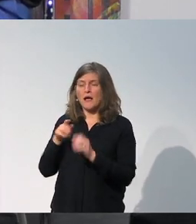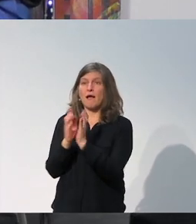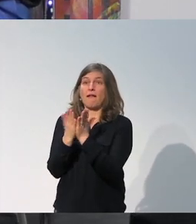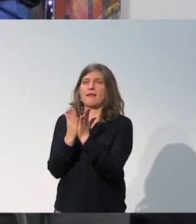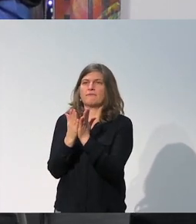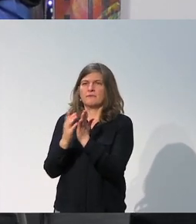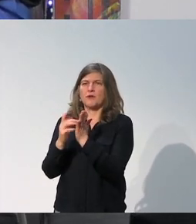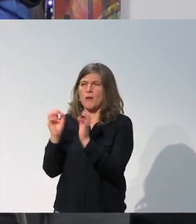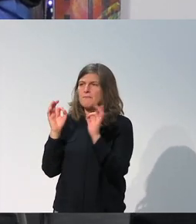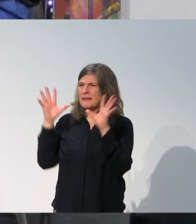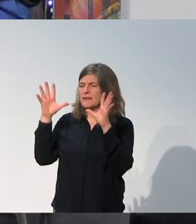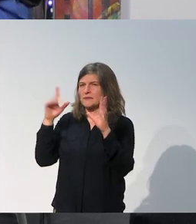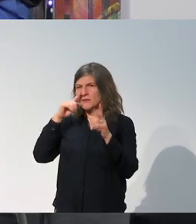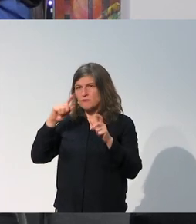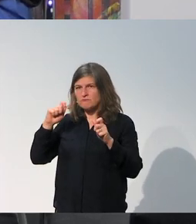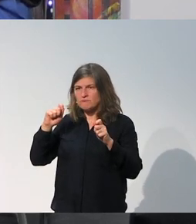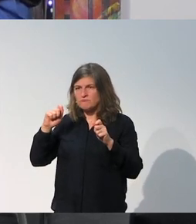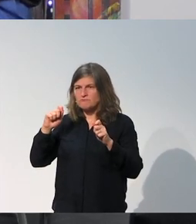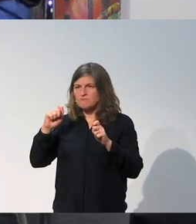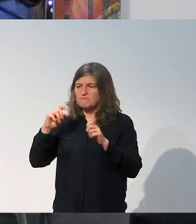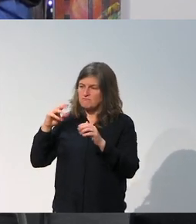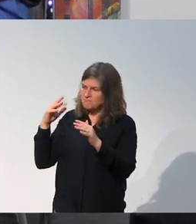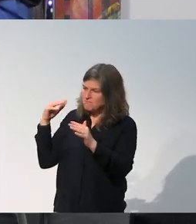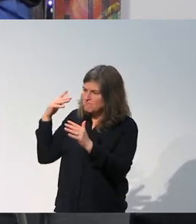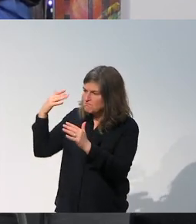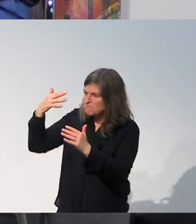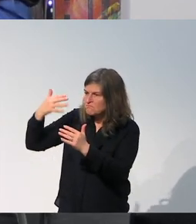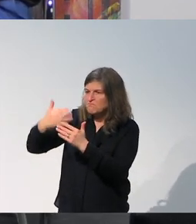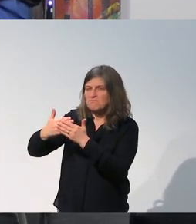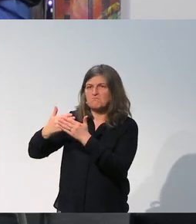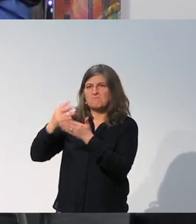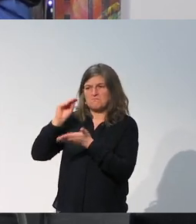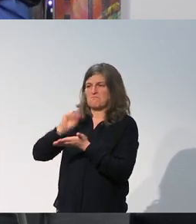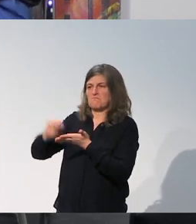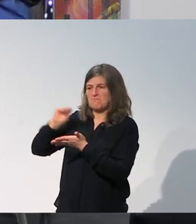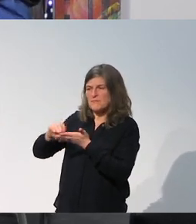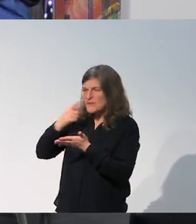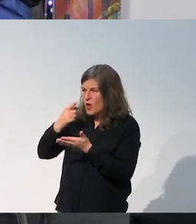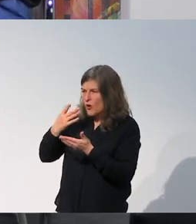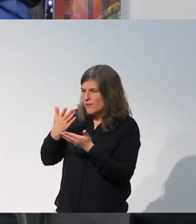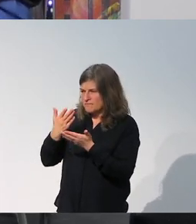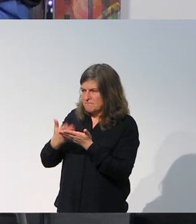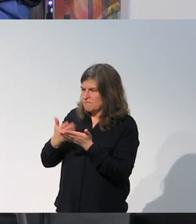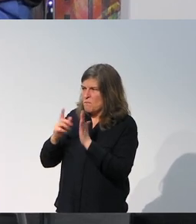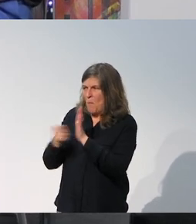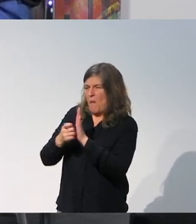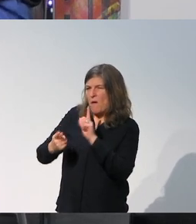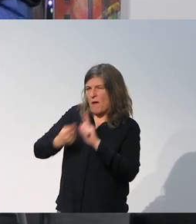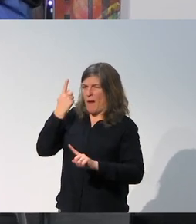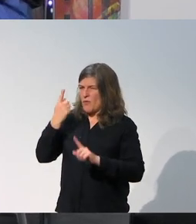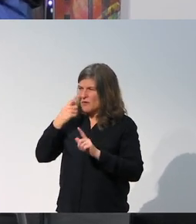une étape. Un tournant ou peut-être la fin de quelque chose dans votre carrière d'écrivaine, on aura l'occasion peut-être d'en